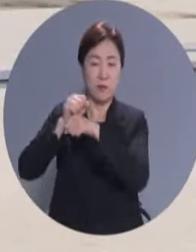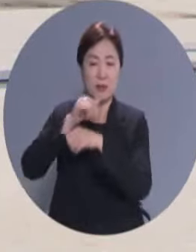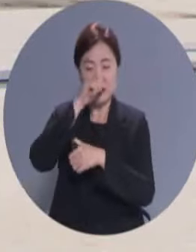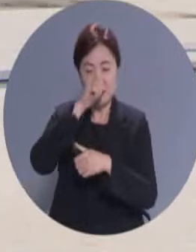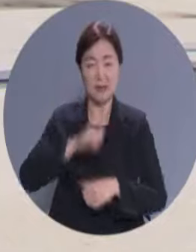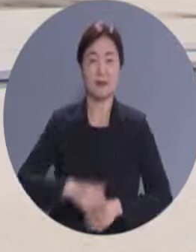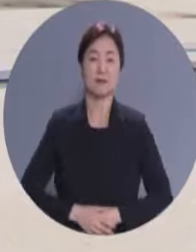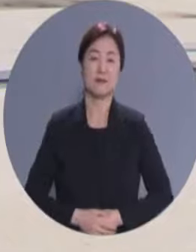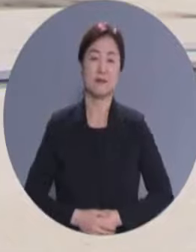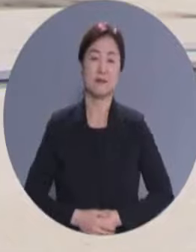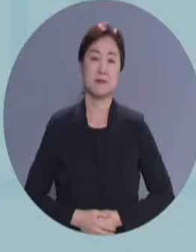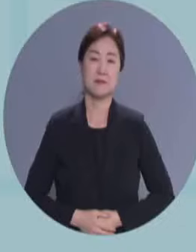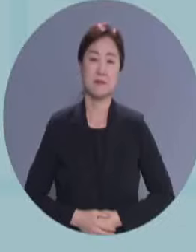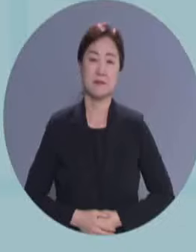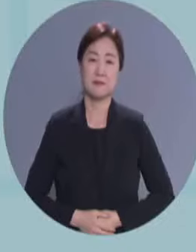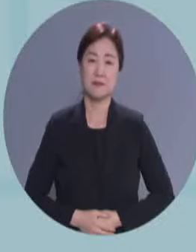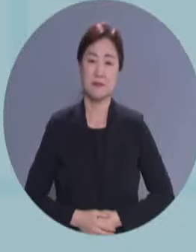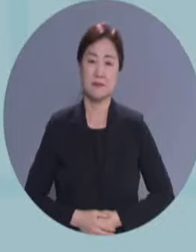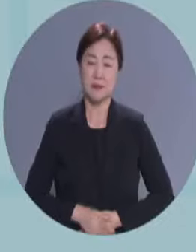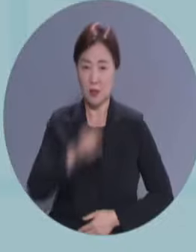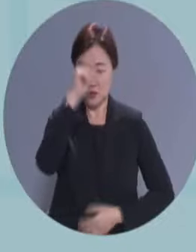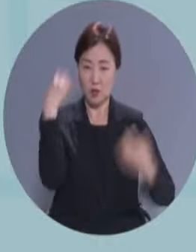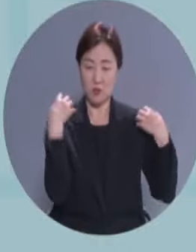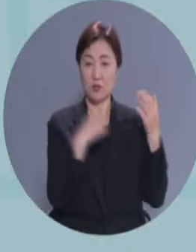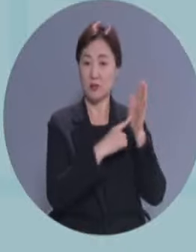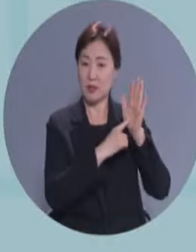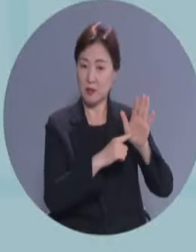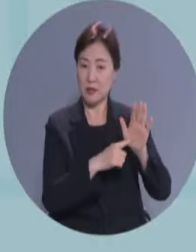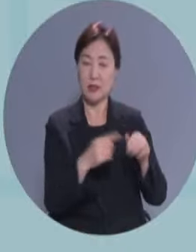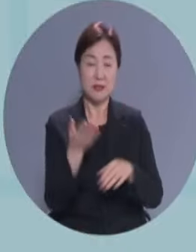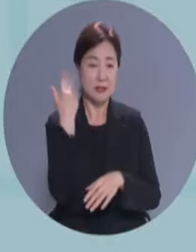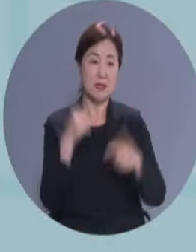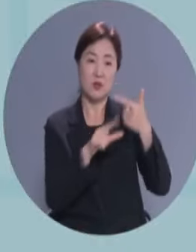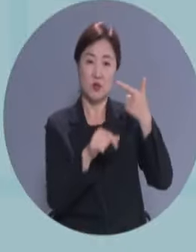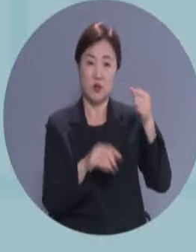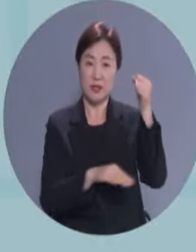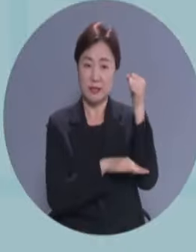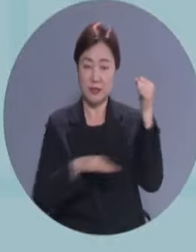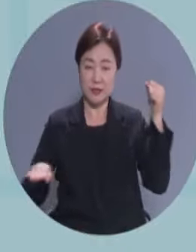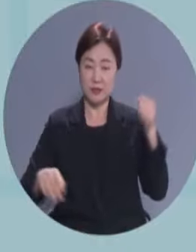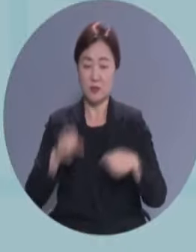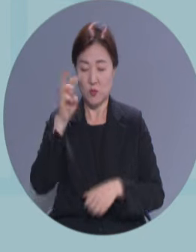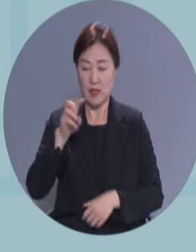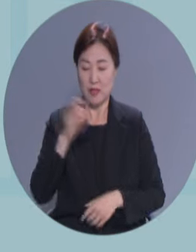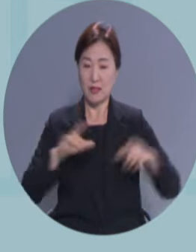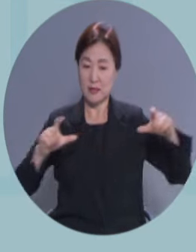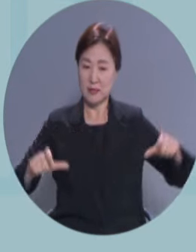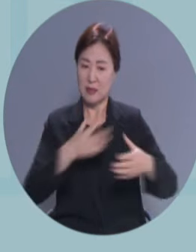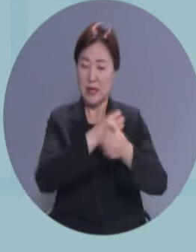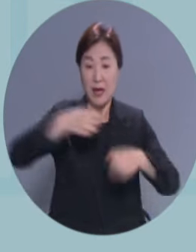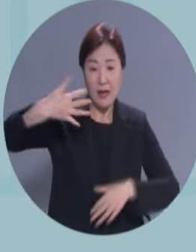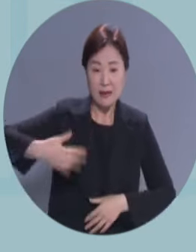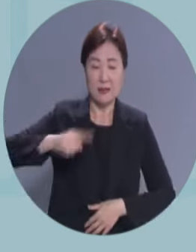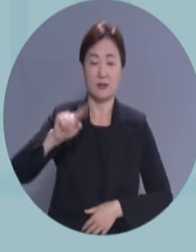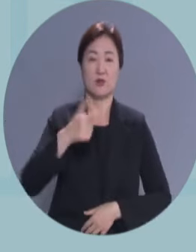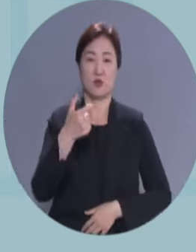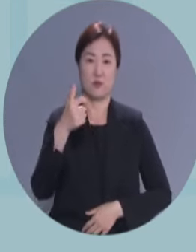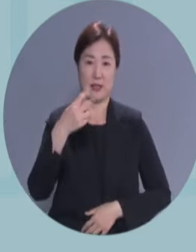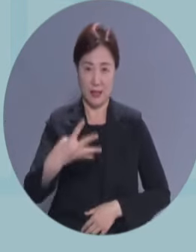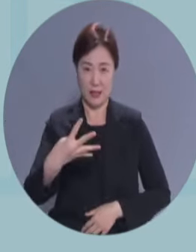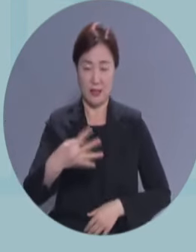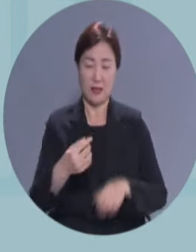않고 있습니다 국토교통부가 발표한 지난 2월 기준 광양지역 미분양 주택은 1604 가구 한